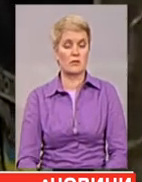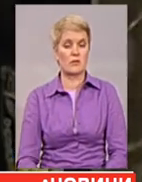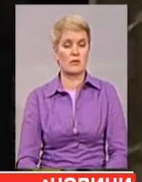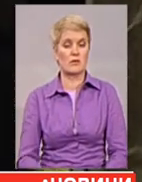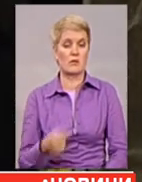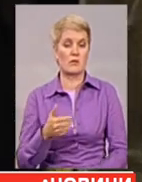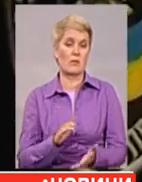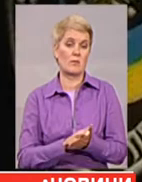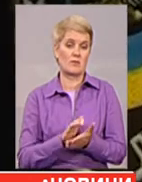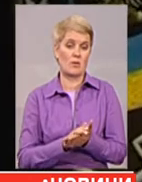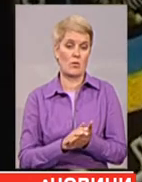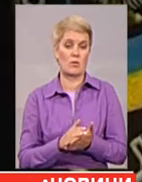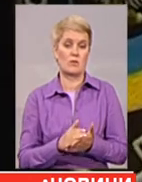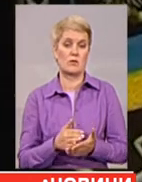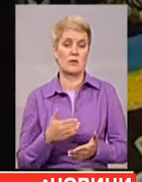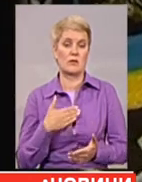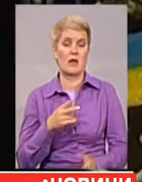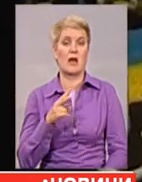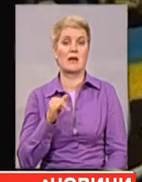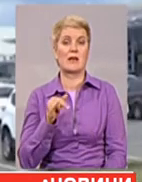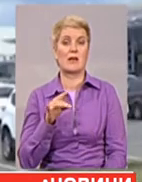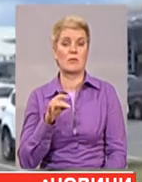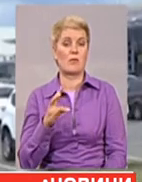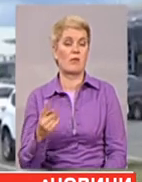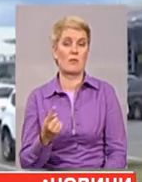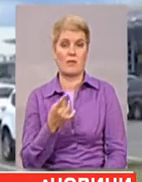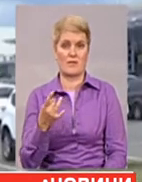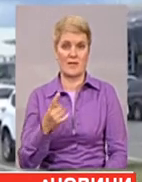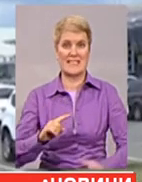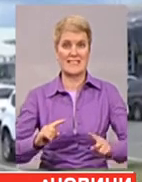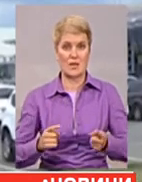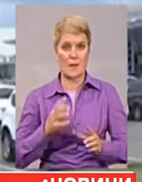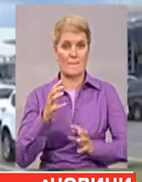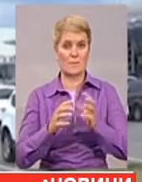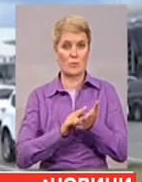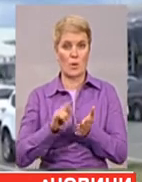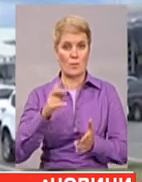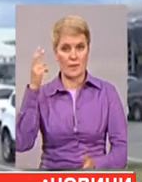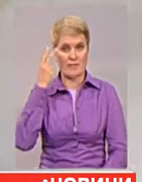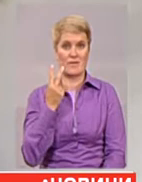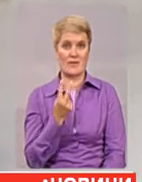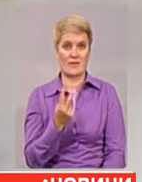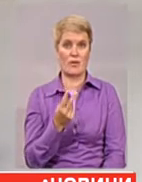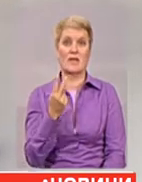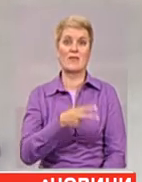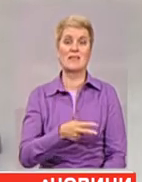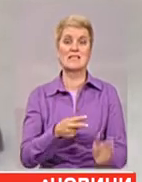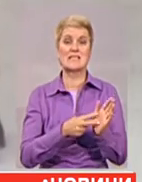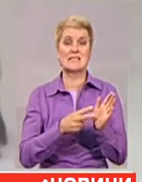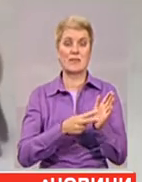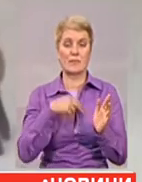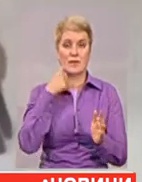Ні, познайомилися. Я на Кіпрі не перший раз. Затриманих у міжнародному аеропорту Київ двоє. Обоє – 27-річні